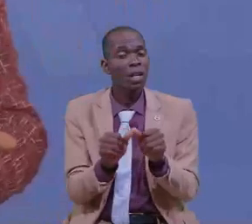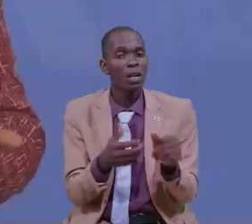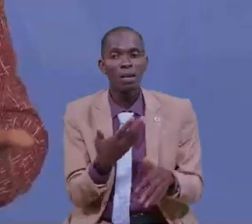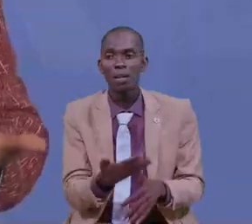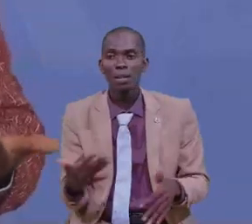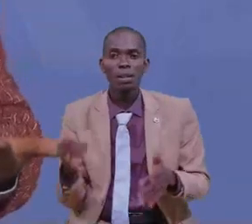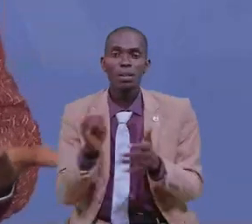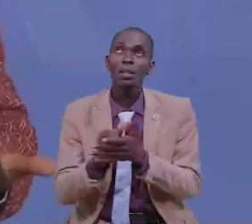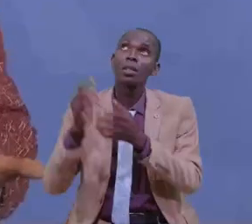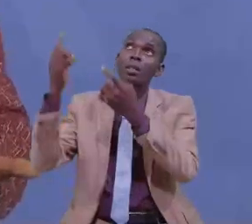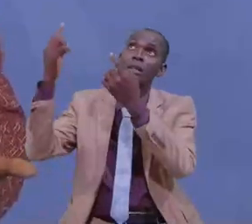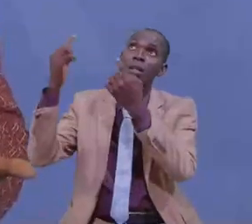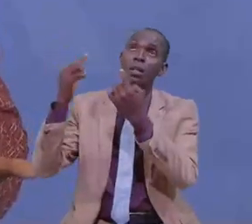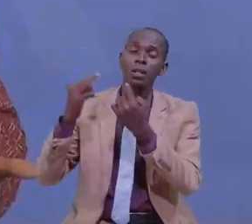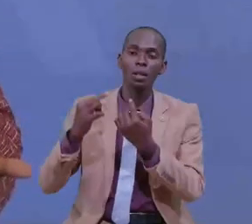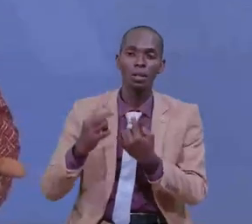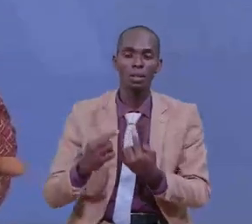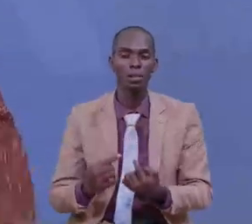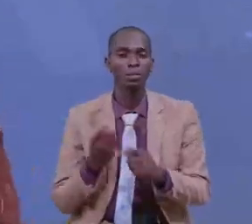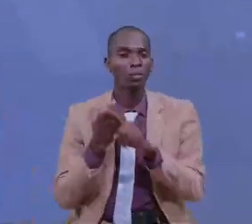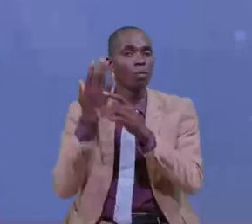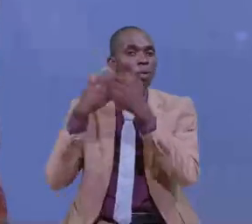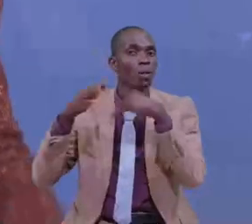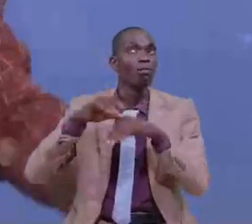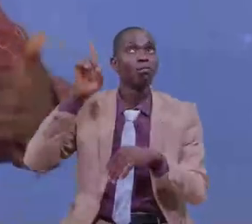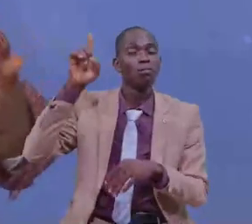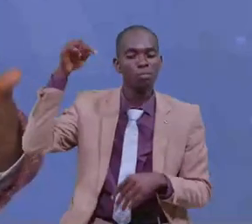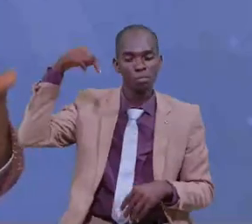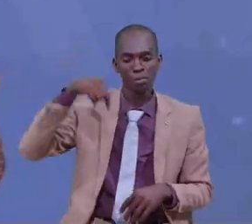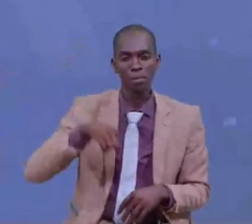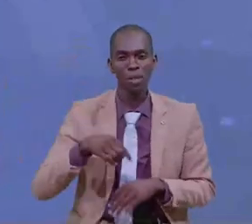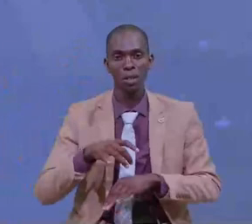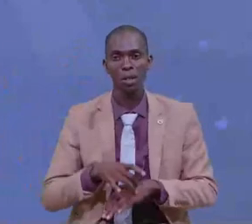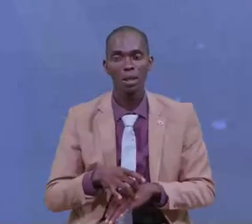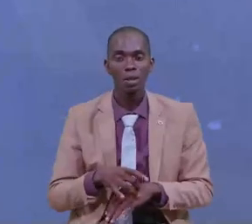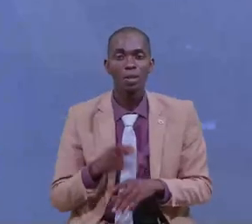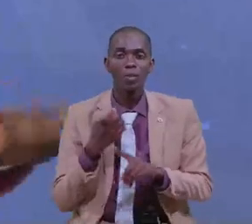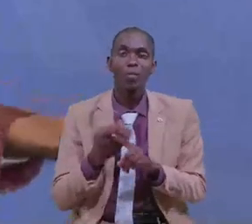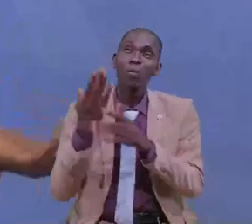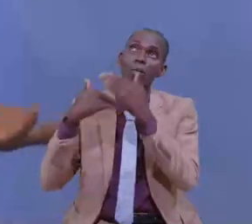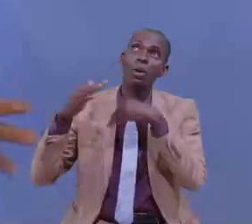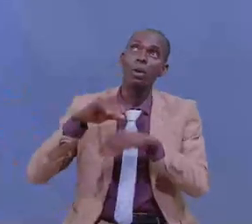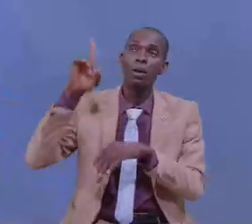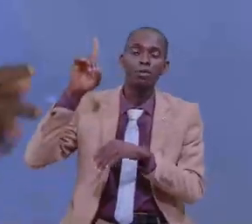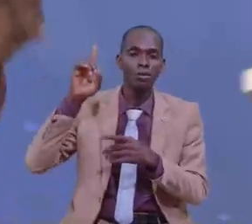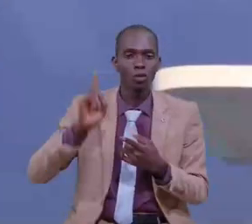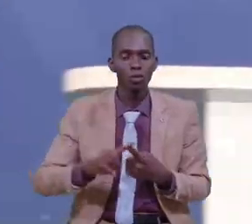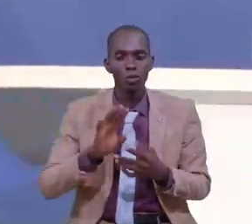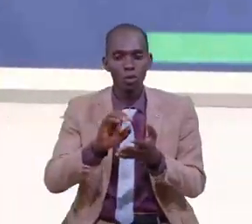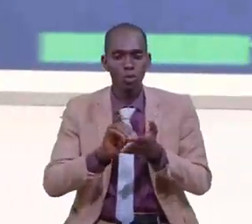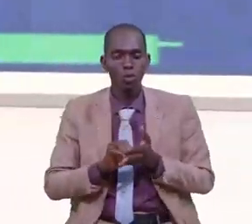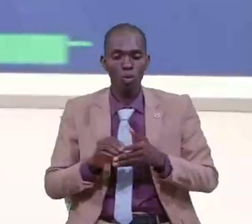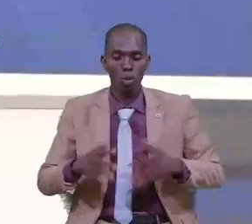tout ce qui est venu du ciel, dans le cœur, du ciel dans sa vie,